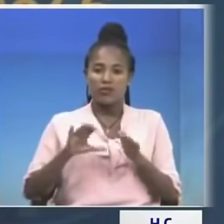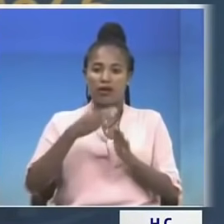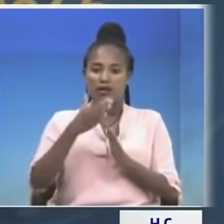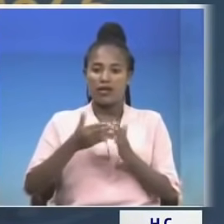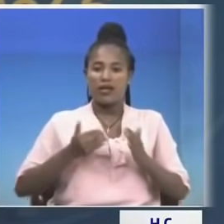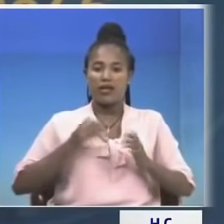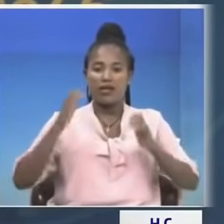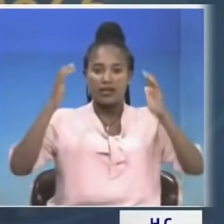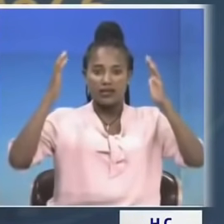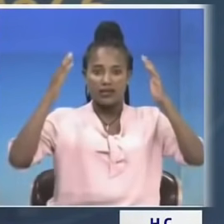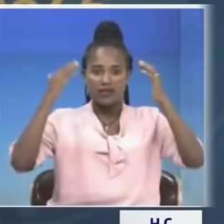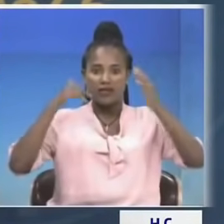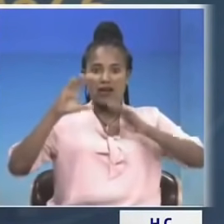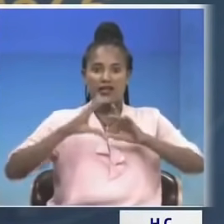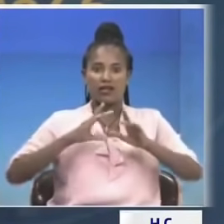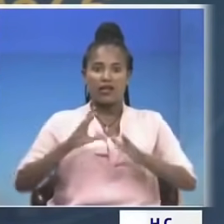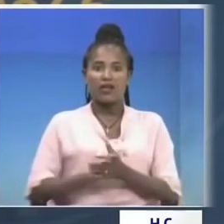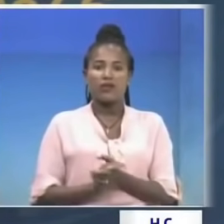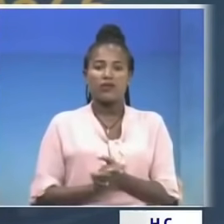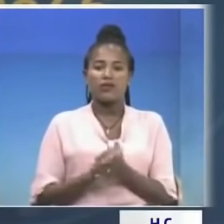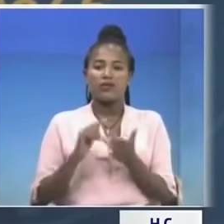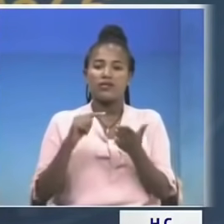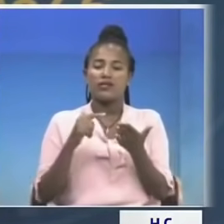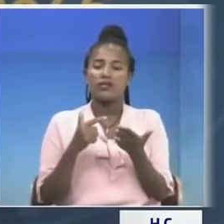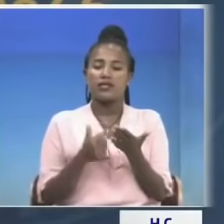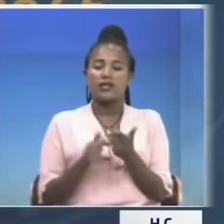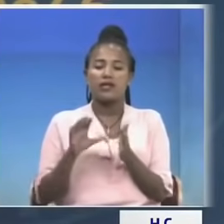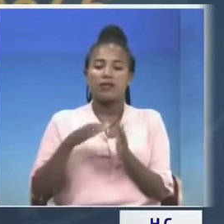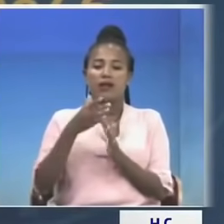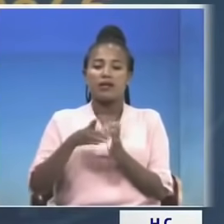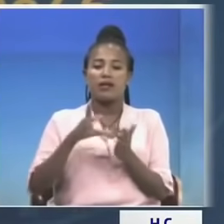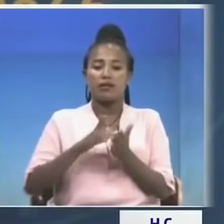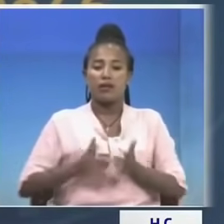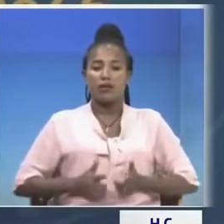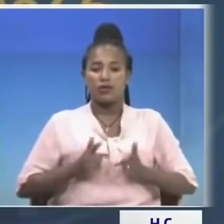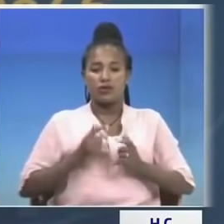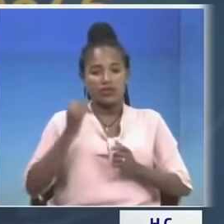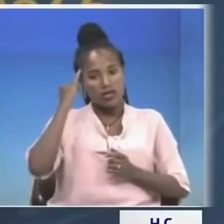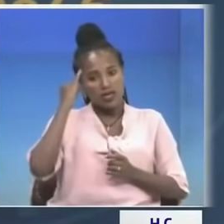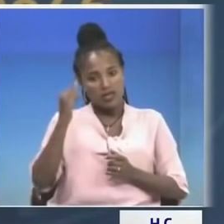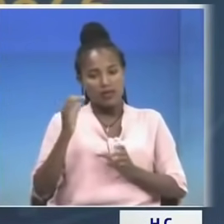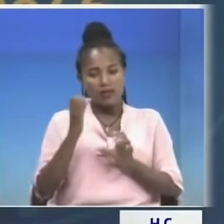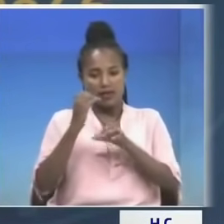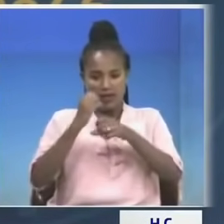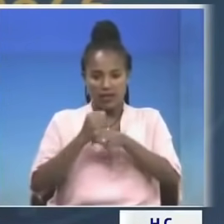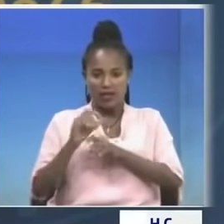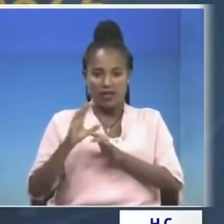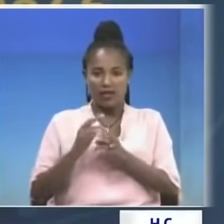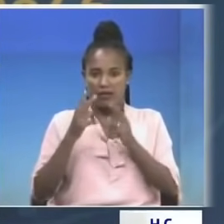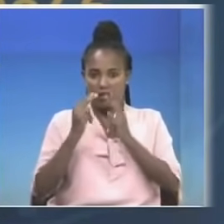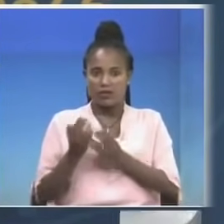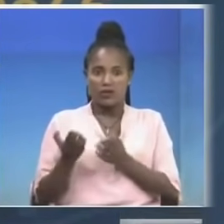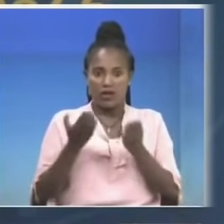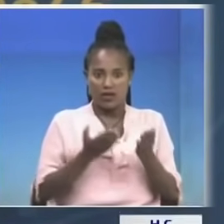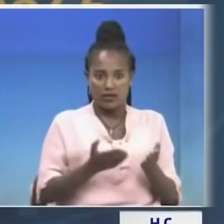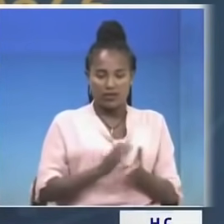እንዳለ ተስፋ አደርጋለሁኝ። እስቲ የባህር ዳር ከተማ ነዋሪዎችን አስተያየት ጠቅለል አድርገህ ለተመልካቾች